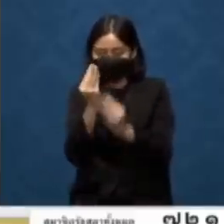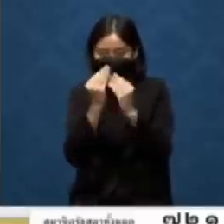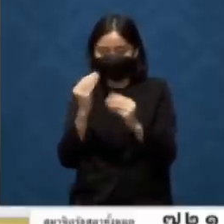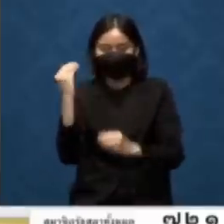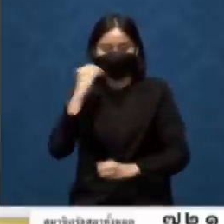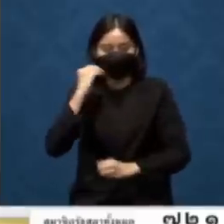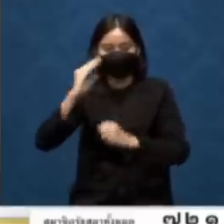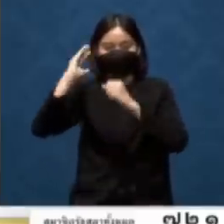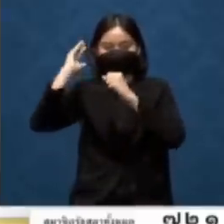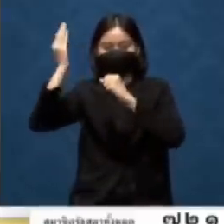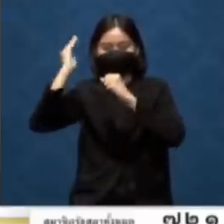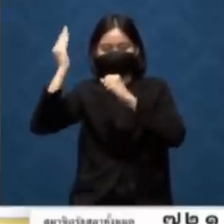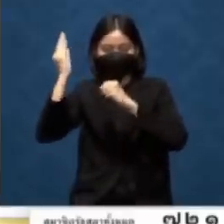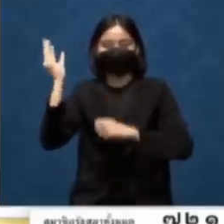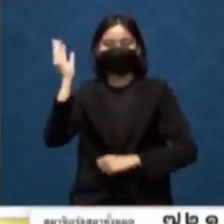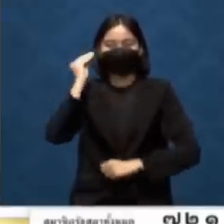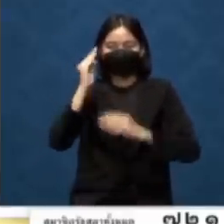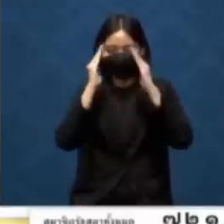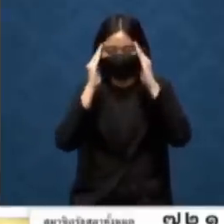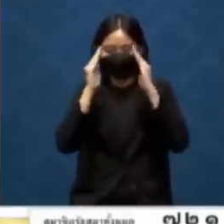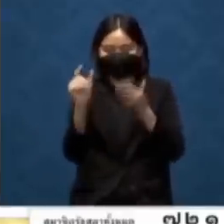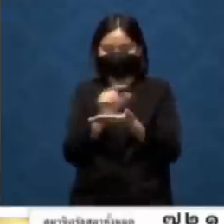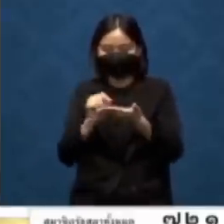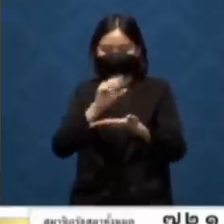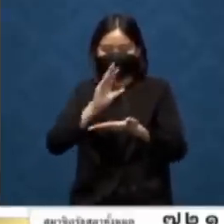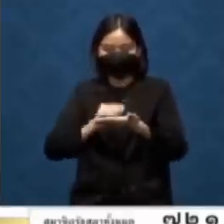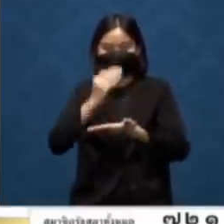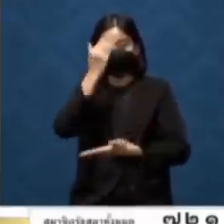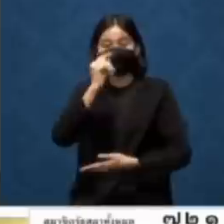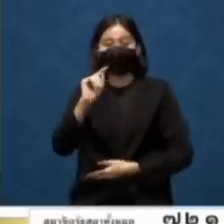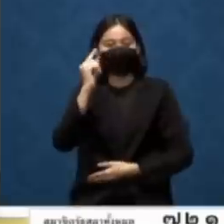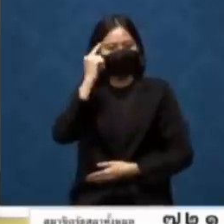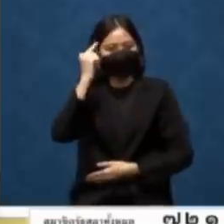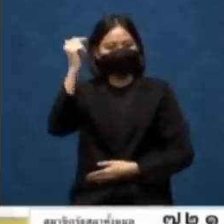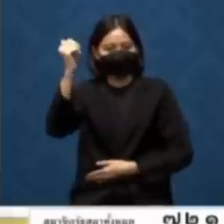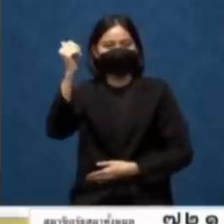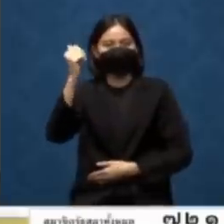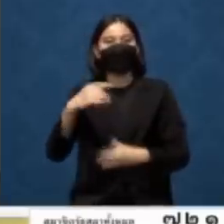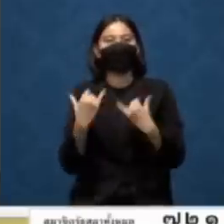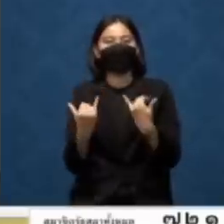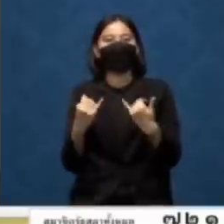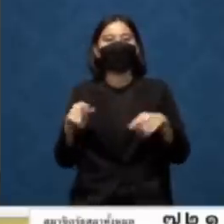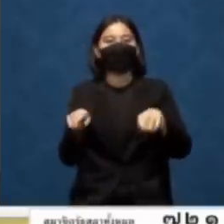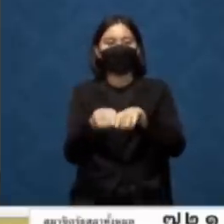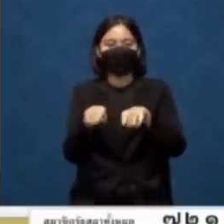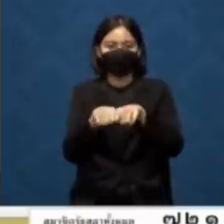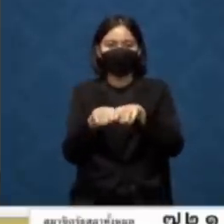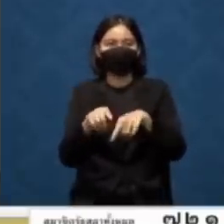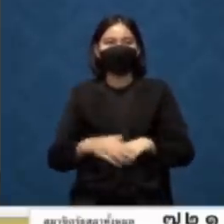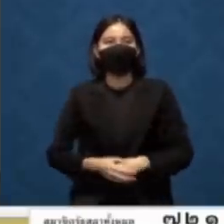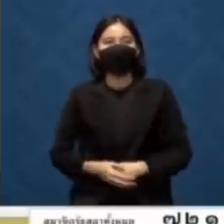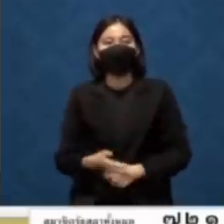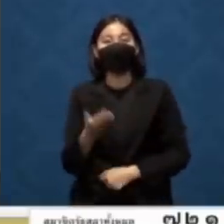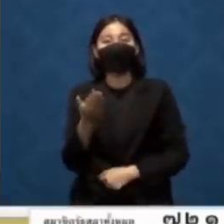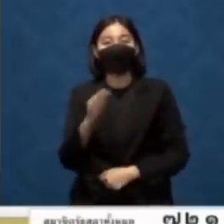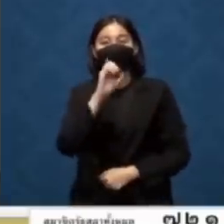ปรายท่คำนลผมก็จะตั้งใจฟงจุบรANSFเพรจะมประเด็แลมคมอยู่เสมอครั้งนี้กอเช้นเดยวกันครับท่านจบประเด็นขึมาบอกว่า